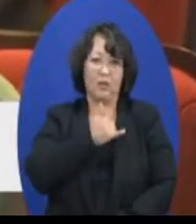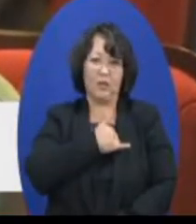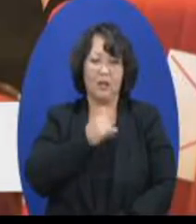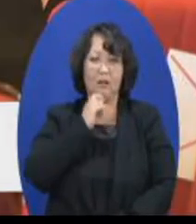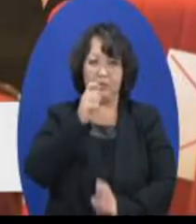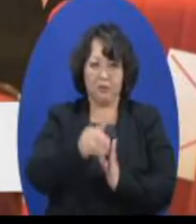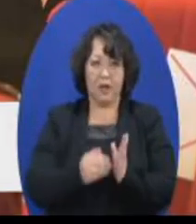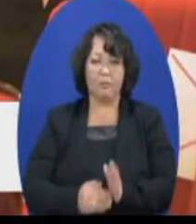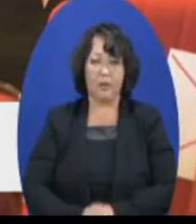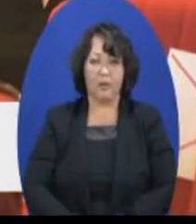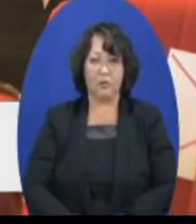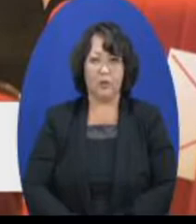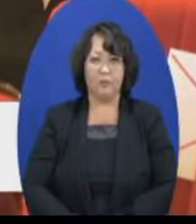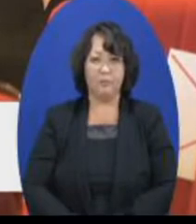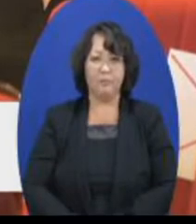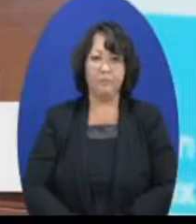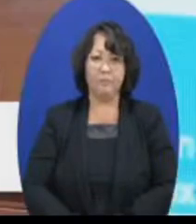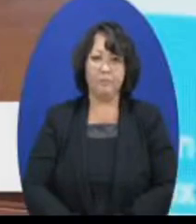удирдлага тайлбарлаж байна.